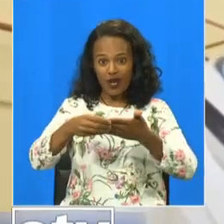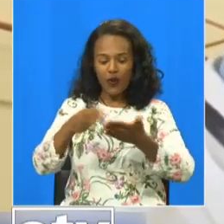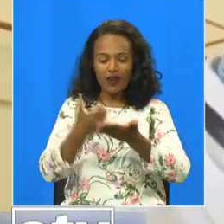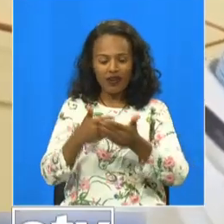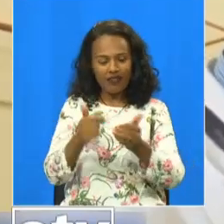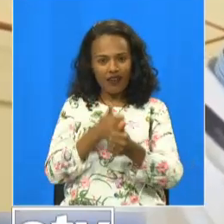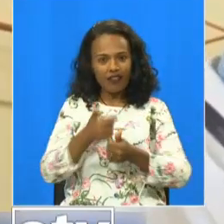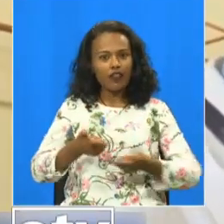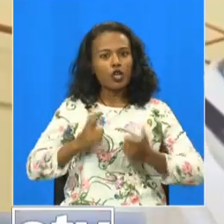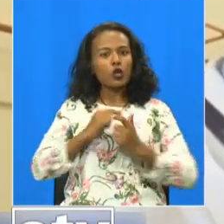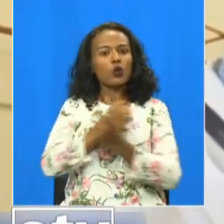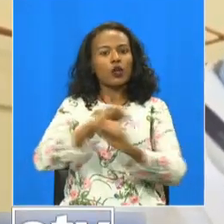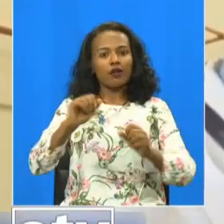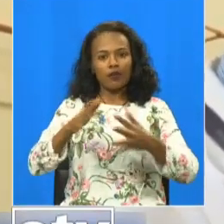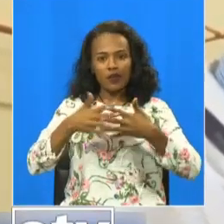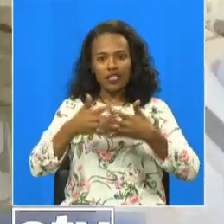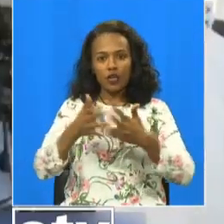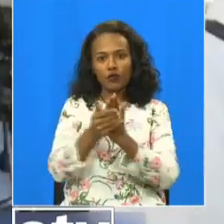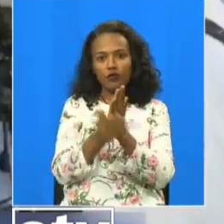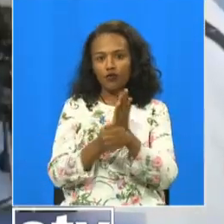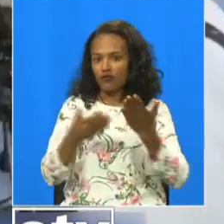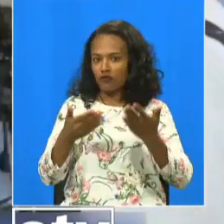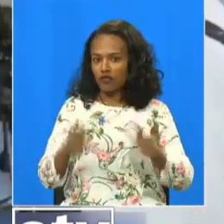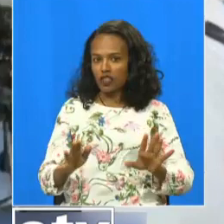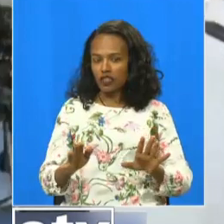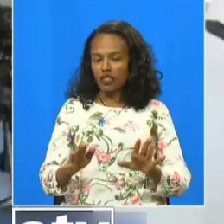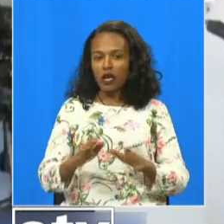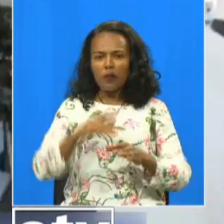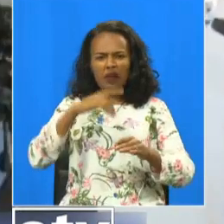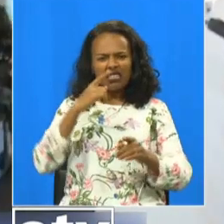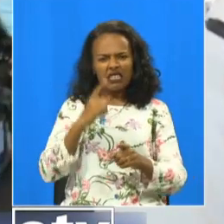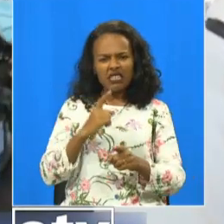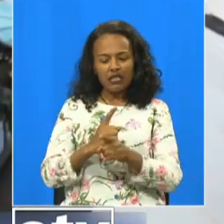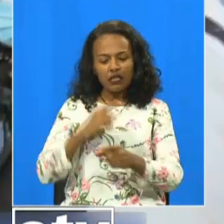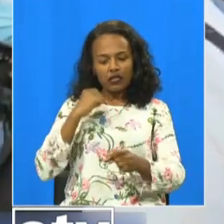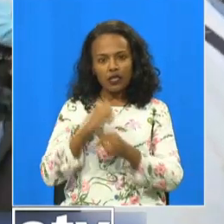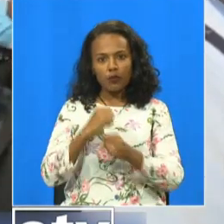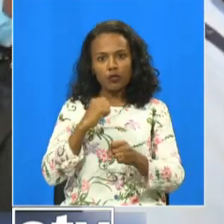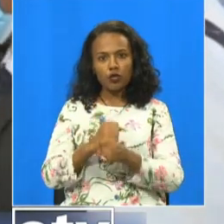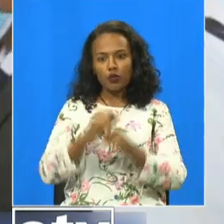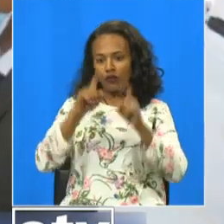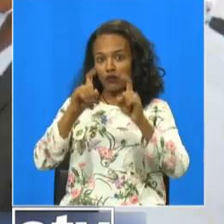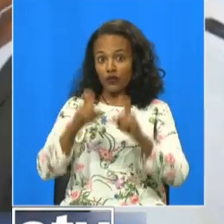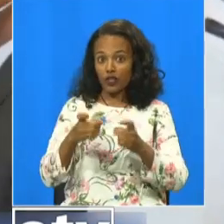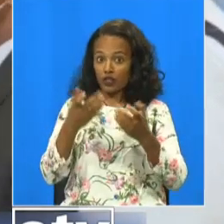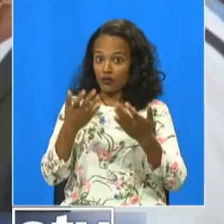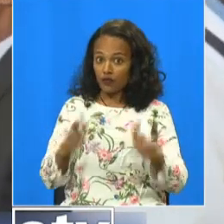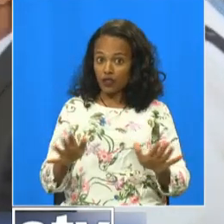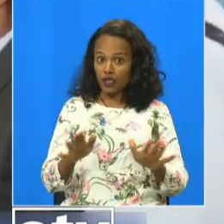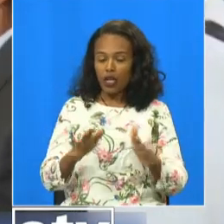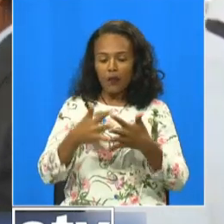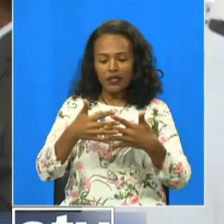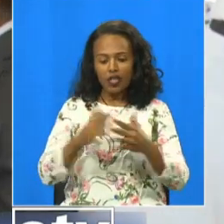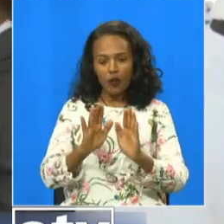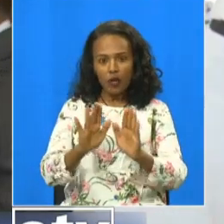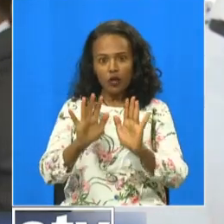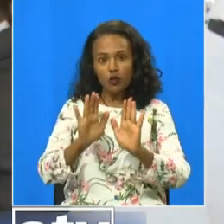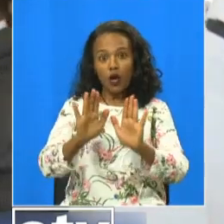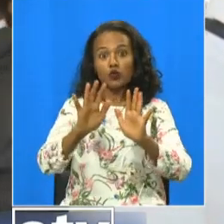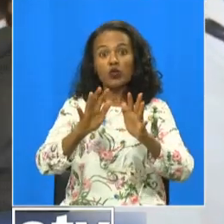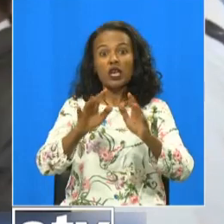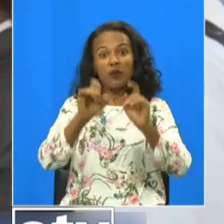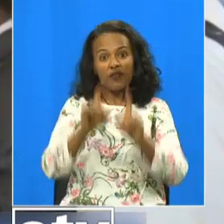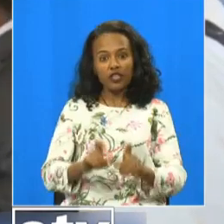እነዚህን ህይወት አድን መሳሪያዎች የጠገነው። በትክክል እንደሚሰሩ ፈትሸናቸዋል። መሳሪያው ራሱን